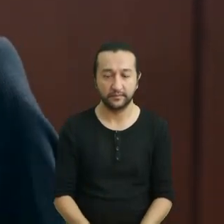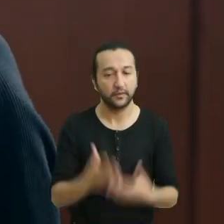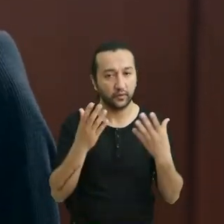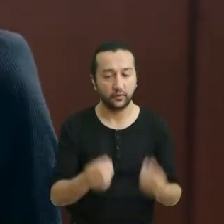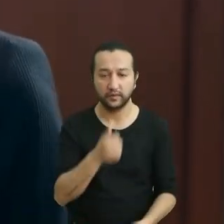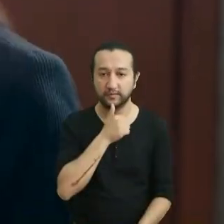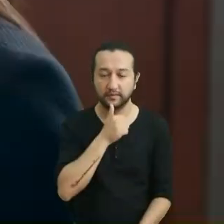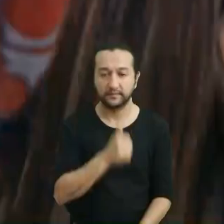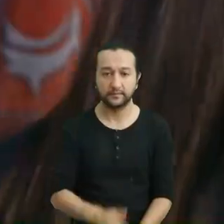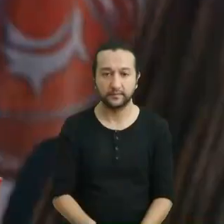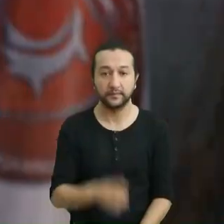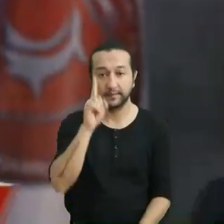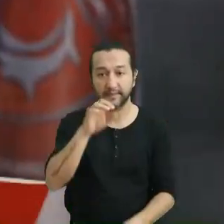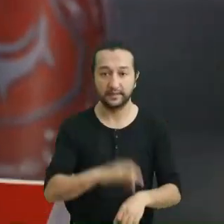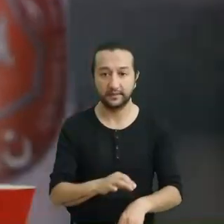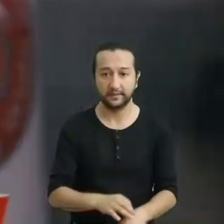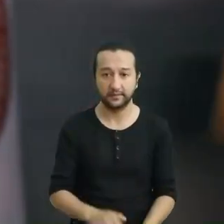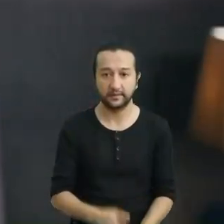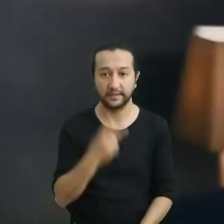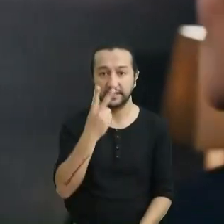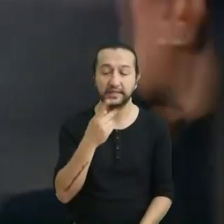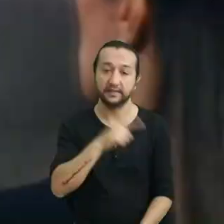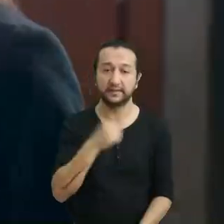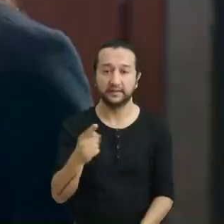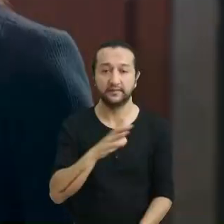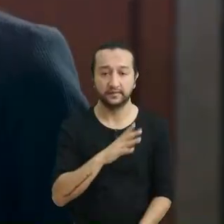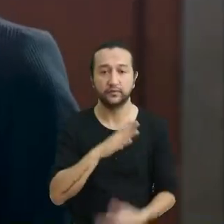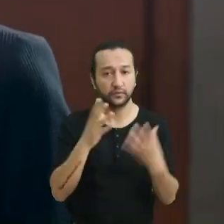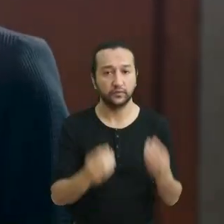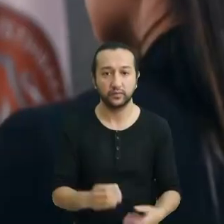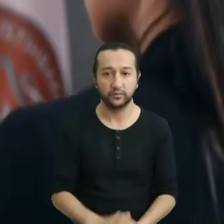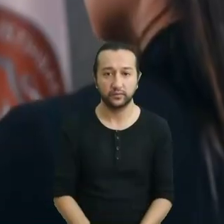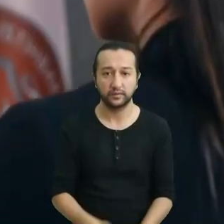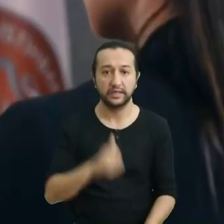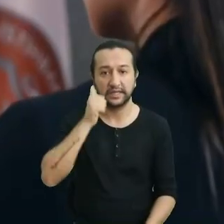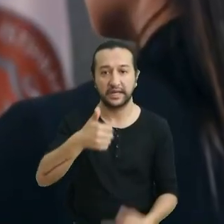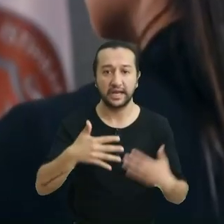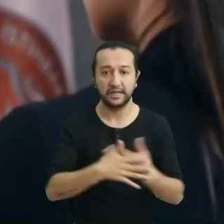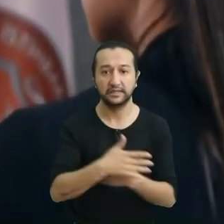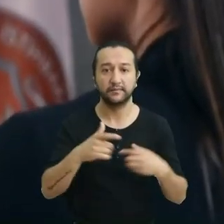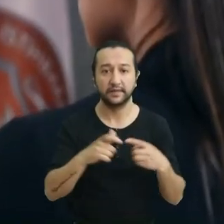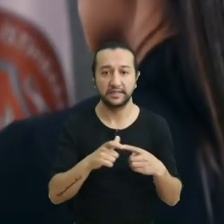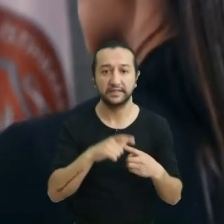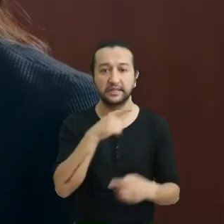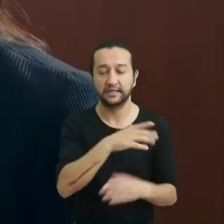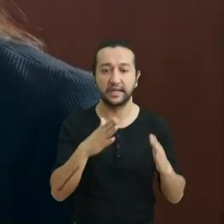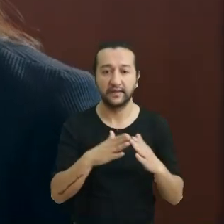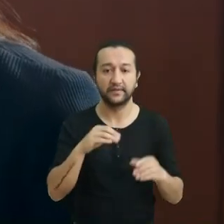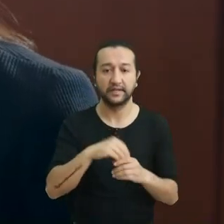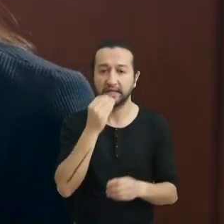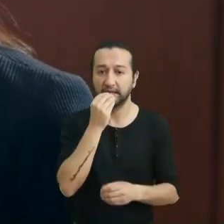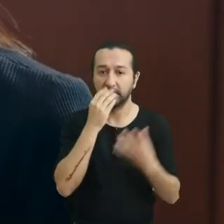Peki efendim. Ha bir dakika. İki şey daha var. Buyurun. Yarın akşam Aysel'le ve Yağız'la yemek